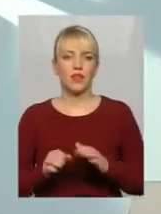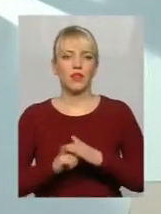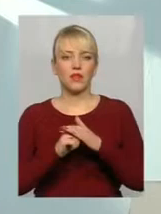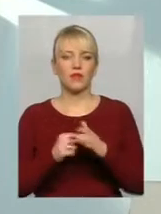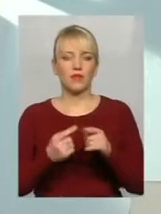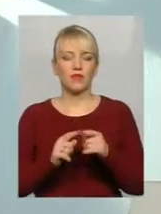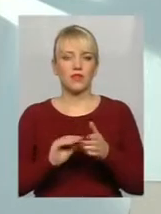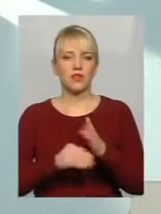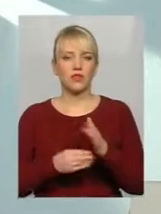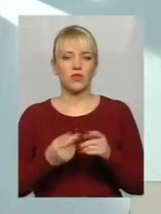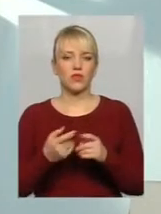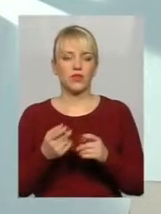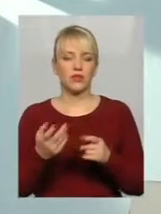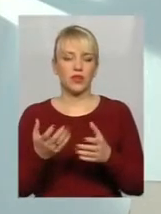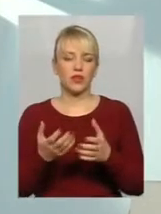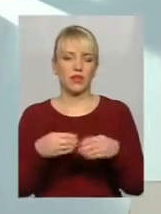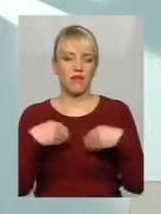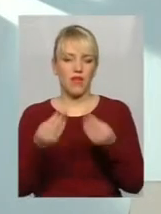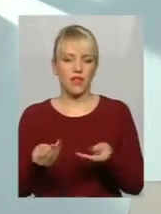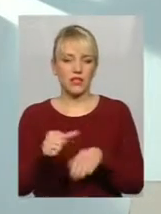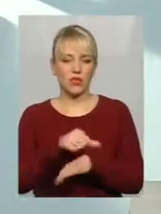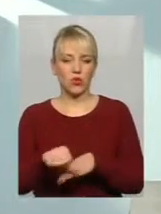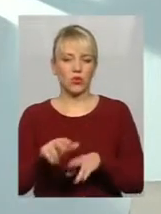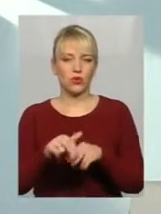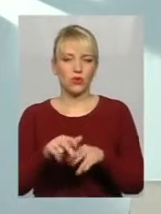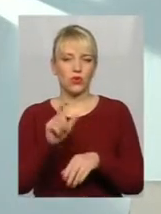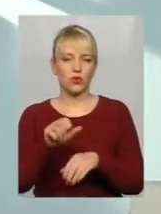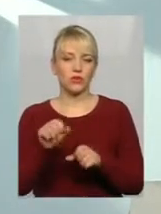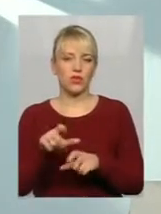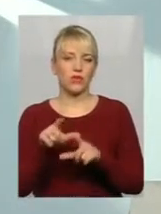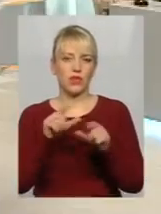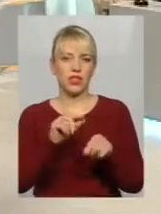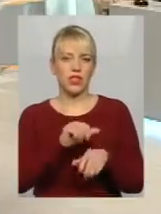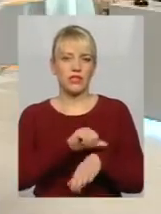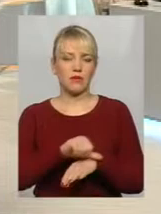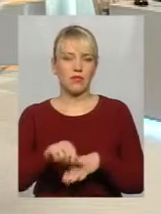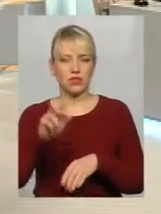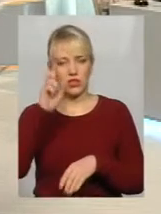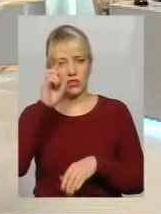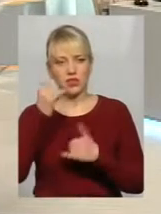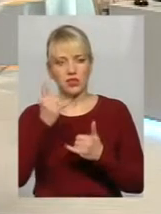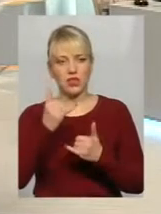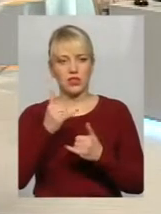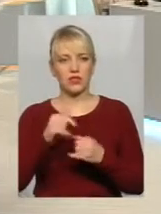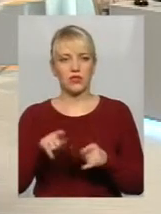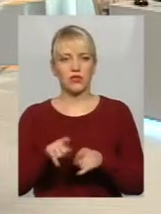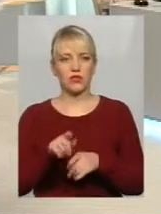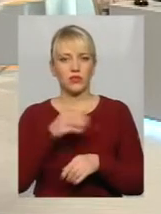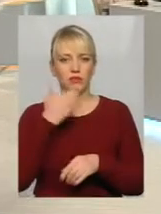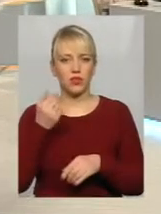довідки потім оформляється закордонний паспорт, і громадянин міг виїхати за межі держави. Але зараз цієї норми немає. В 13, в